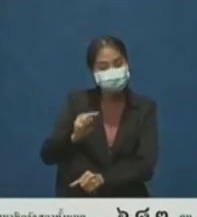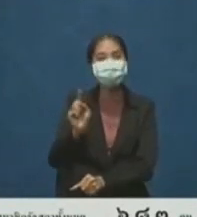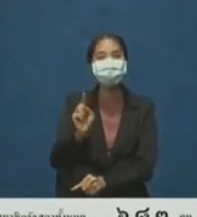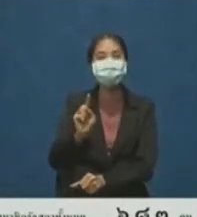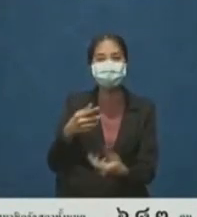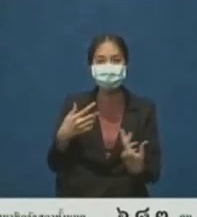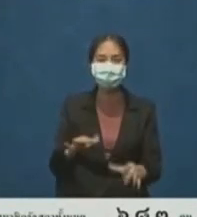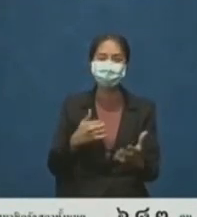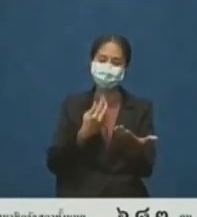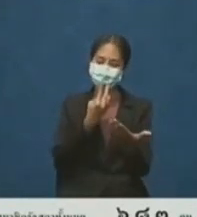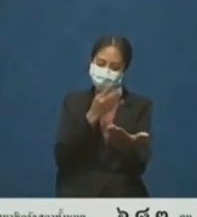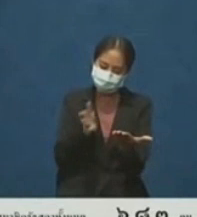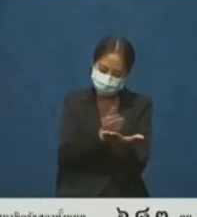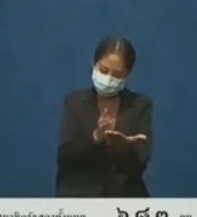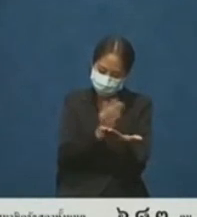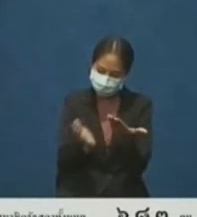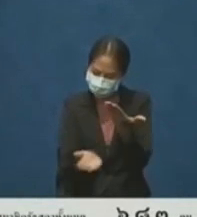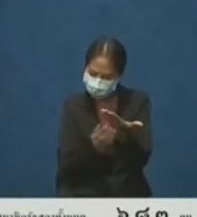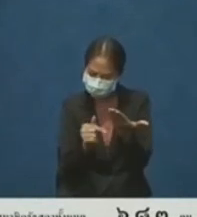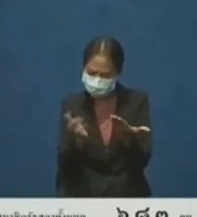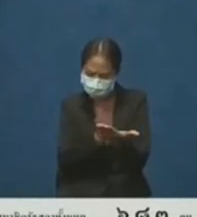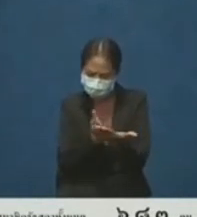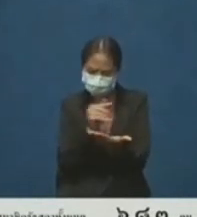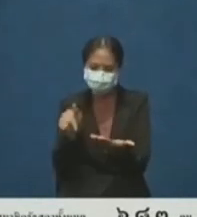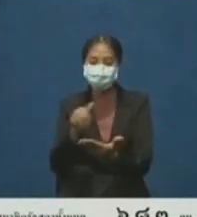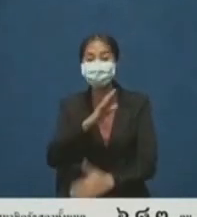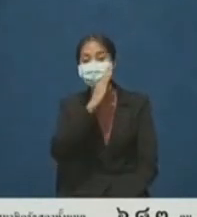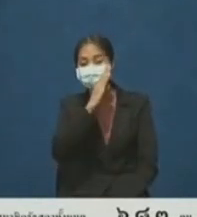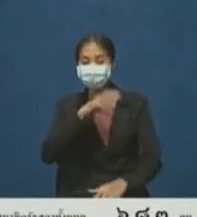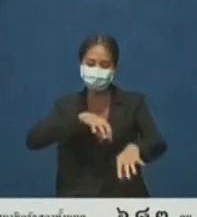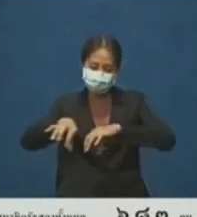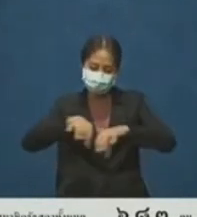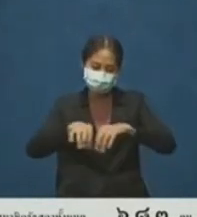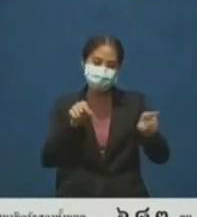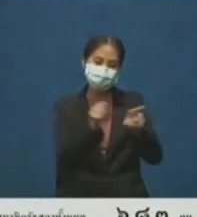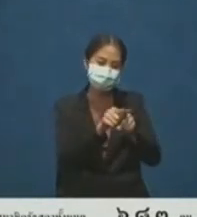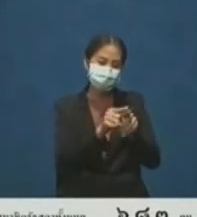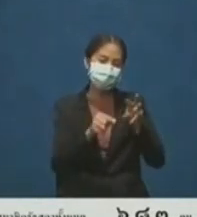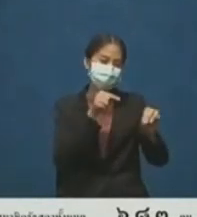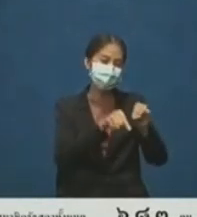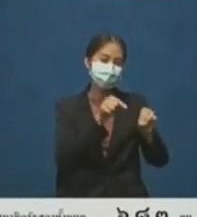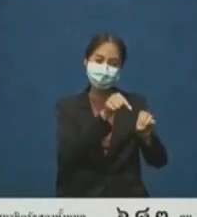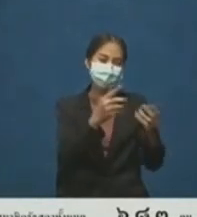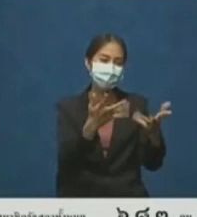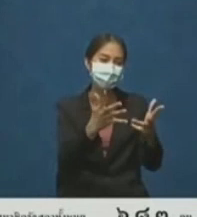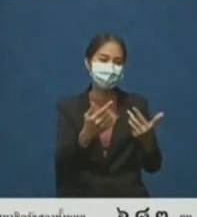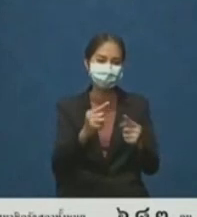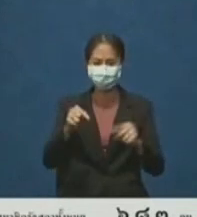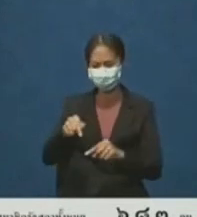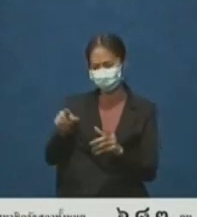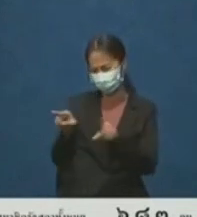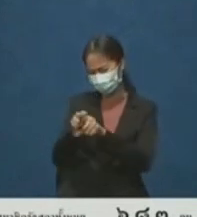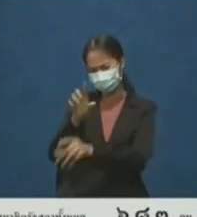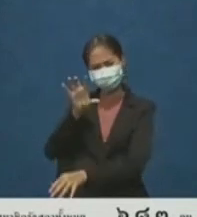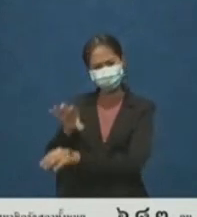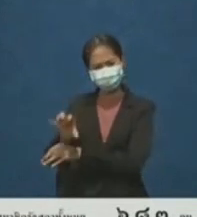งๆหรือเปล่าแล้วผมไปเปิดดูด้านหลังครับท่านประธานมันก็ไม่เห็นมีบอกว่าถ้าไม่ทำการศึกษาตามนี้แล้วจะมี